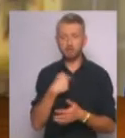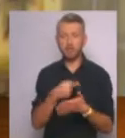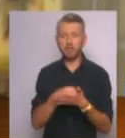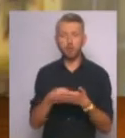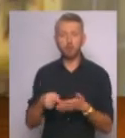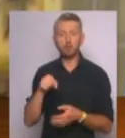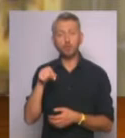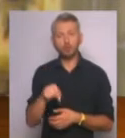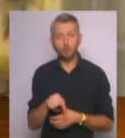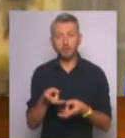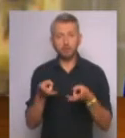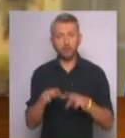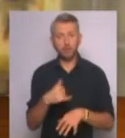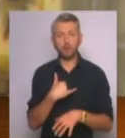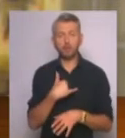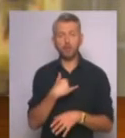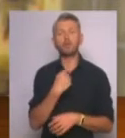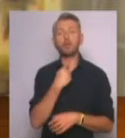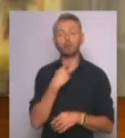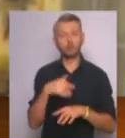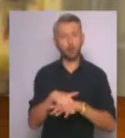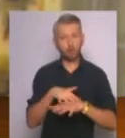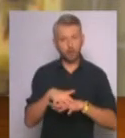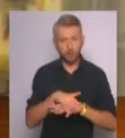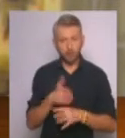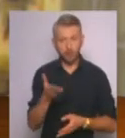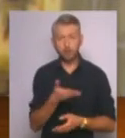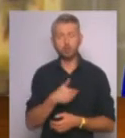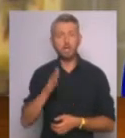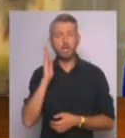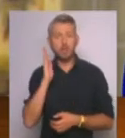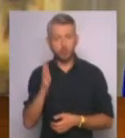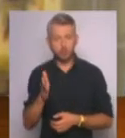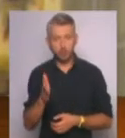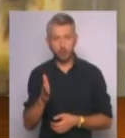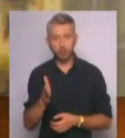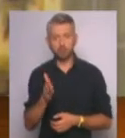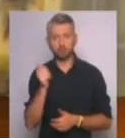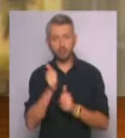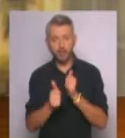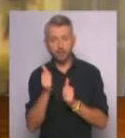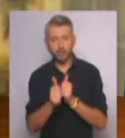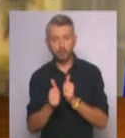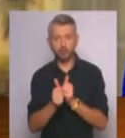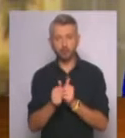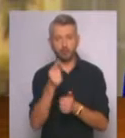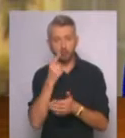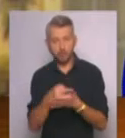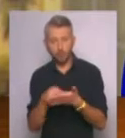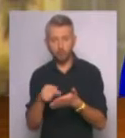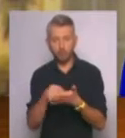тут, залишається у нас голос громадськості. Якщо ми будемо, звичайно, якомога частіше робити певні зауваження з